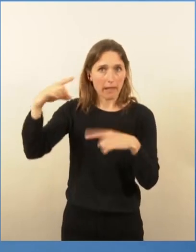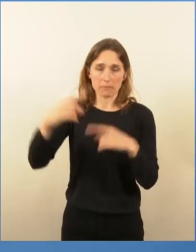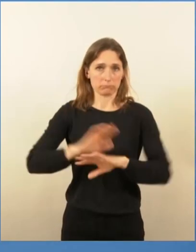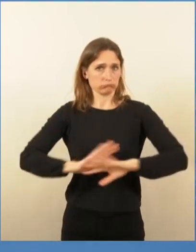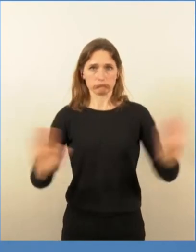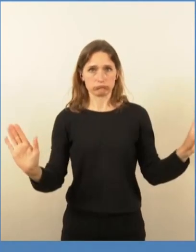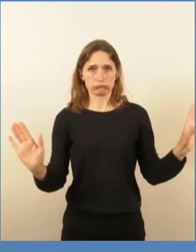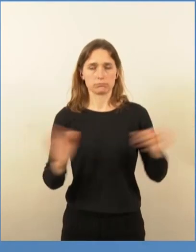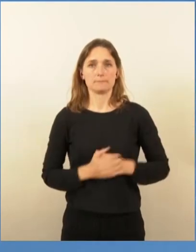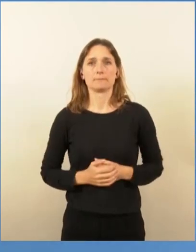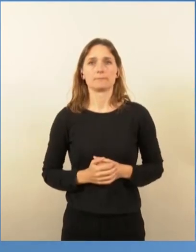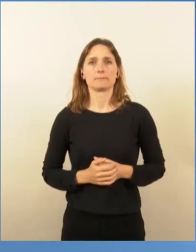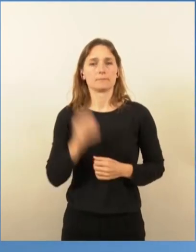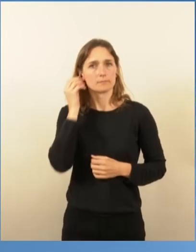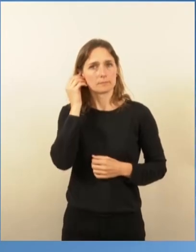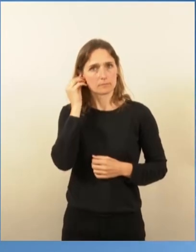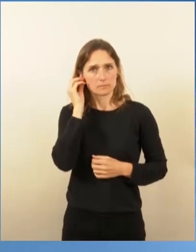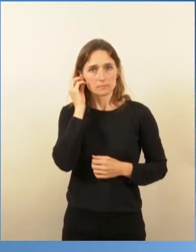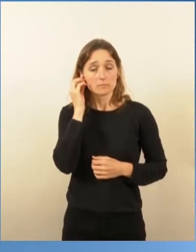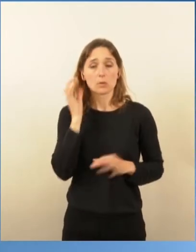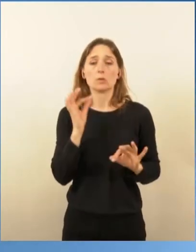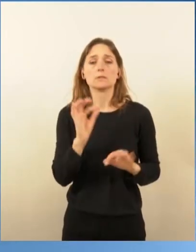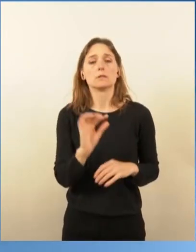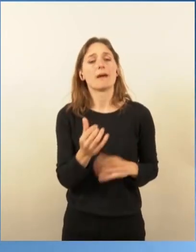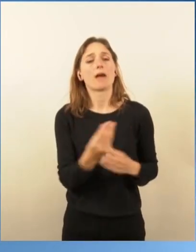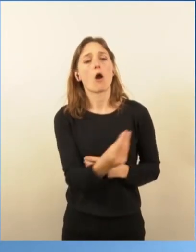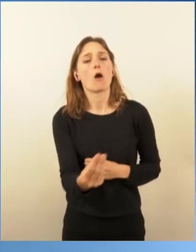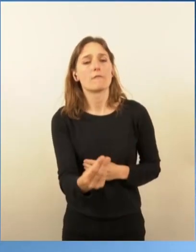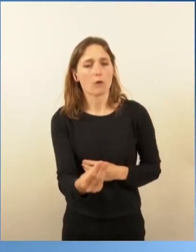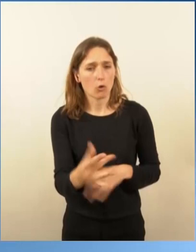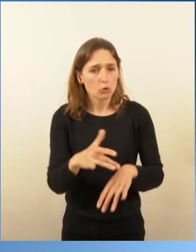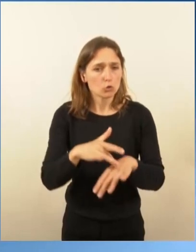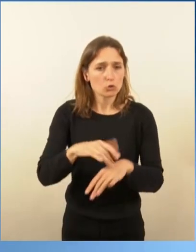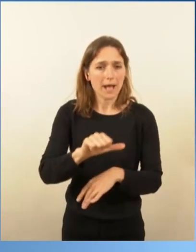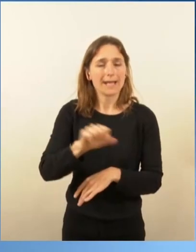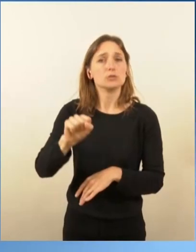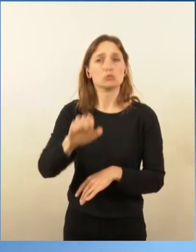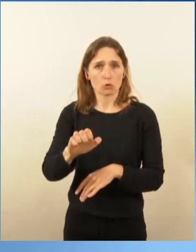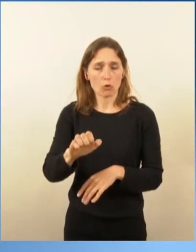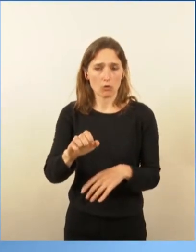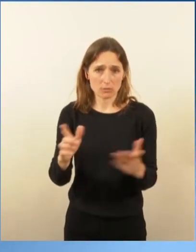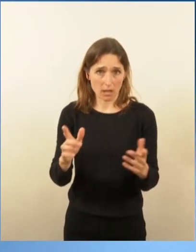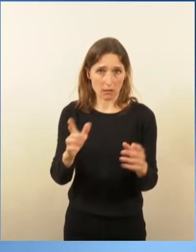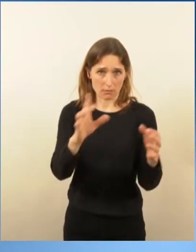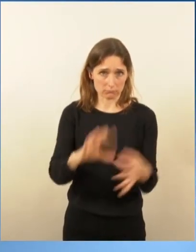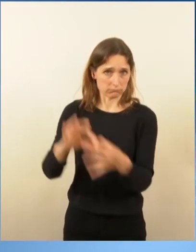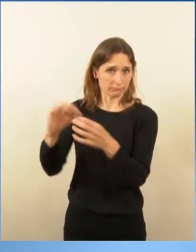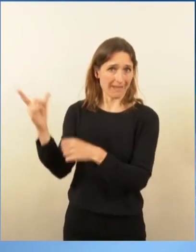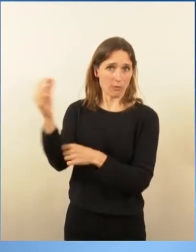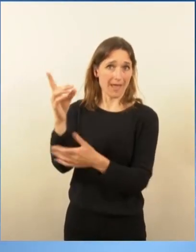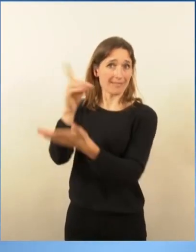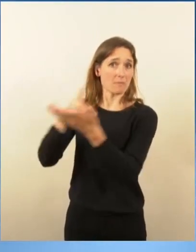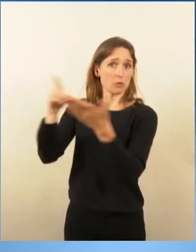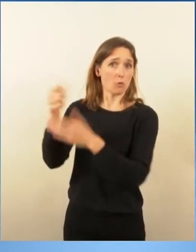une petite réponse à propos des des enfants qui bénéficient de l'aide sociale à l'enfance la se c'est une entente avec le département en fait sur le département